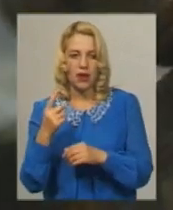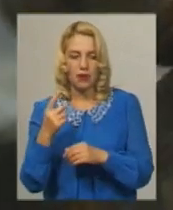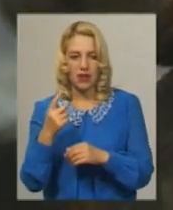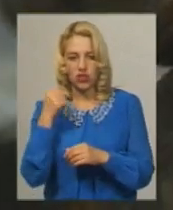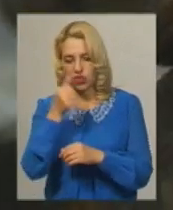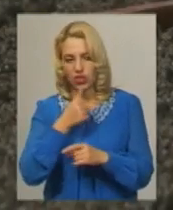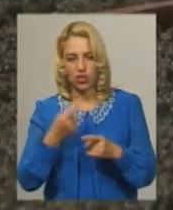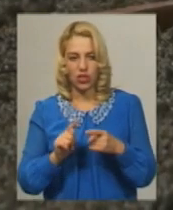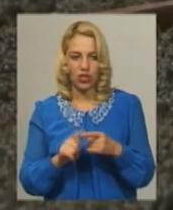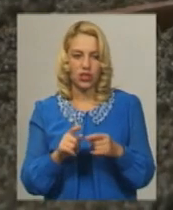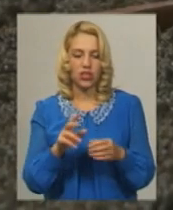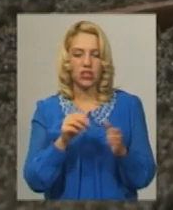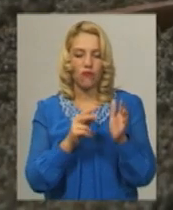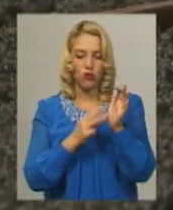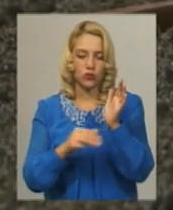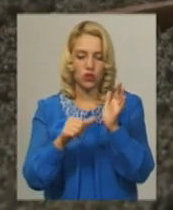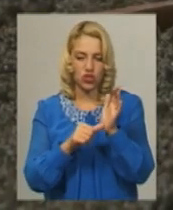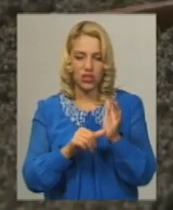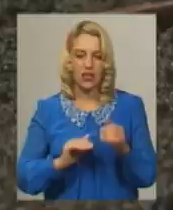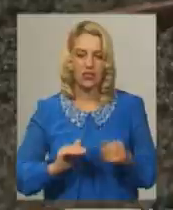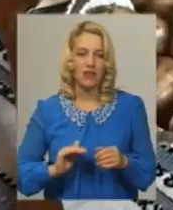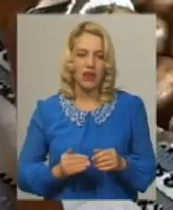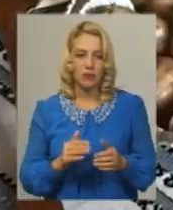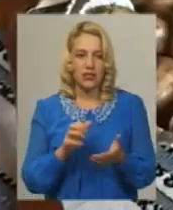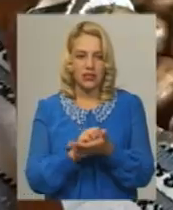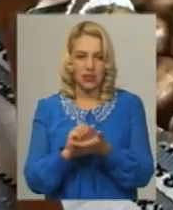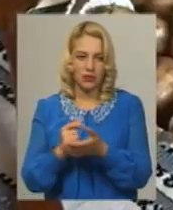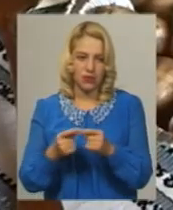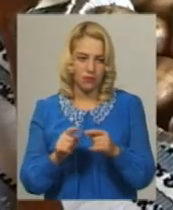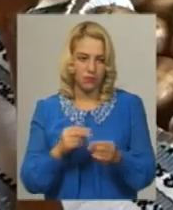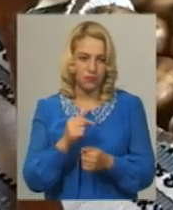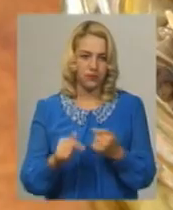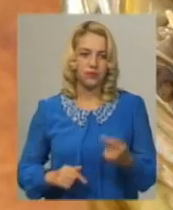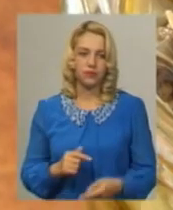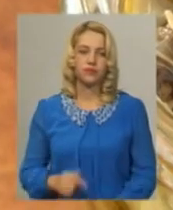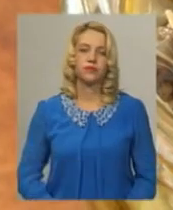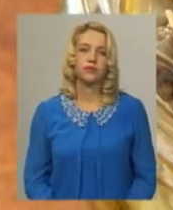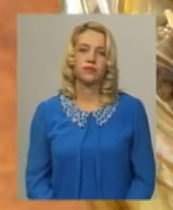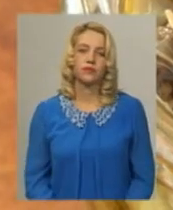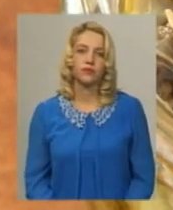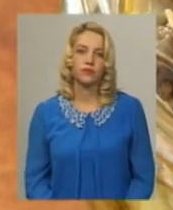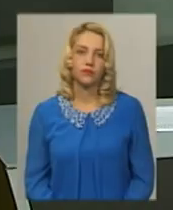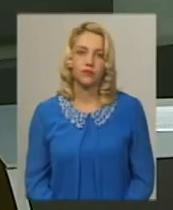виробників равликів 86 фермерів із 19 областей України. Світлана Поробок, Дем'ян Цегольник, новини.